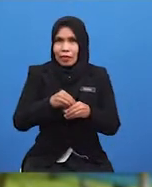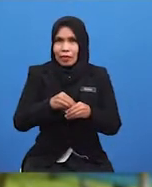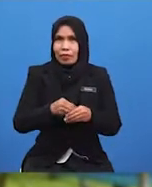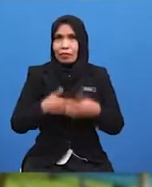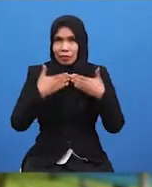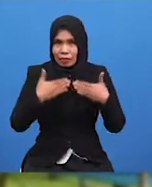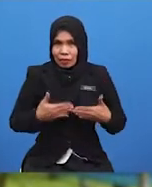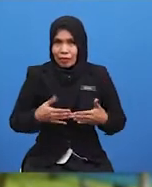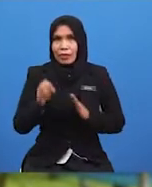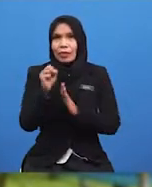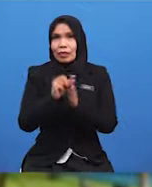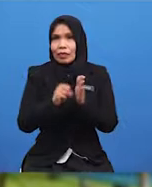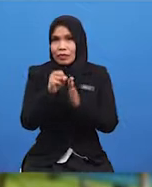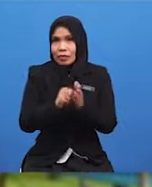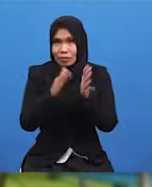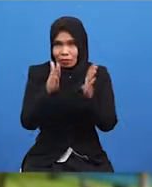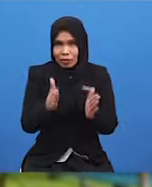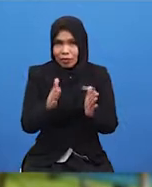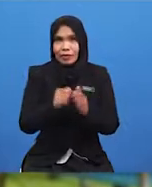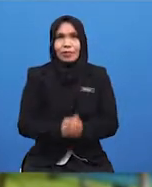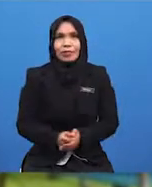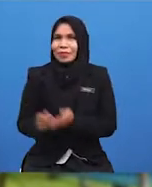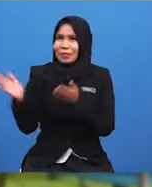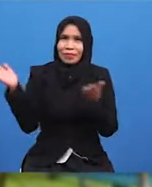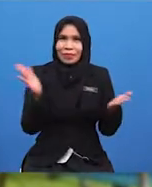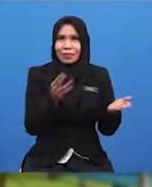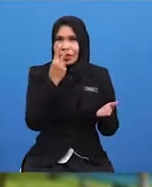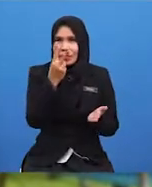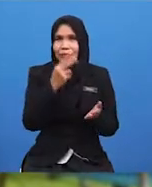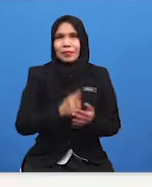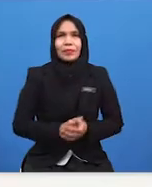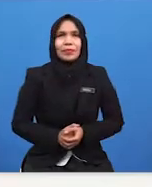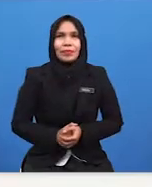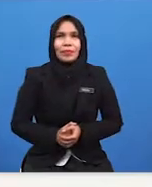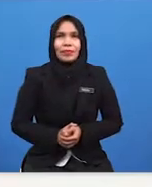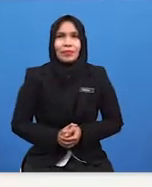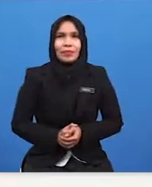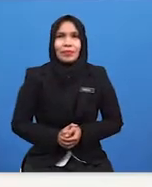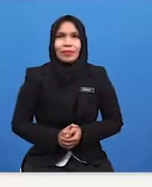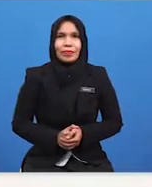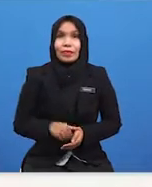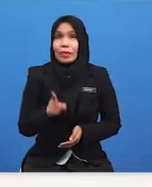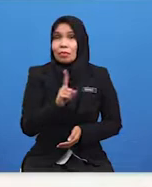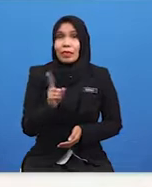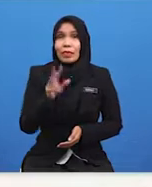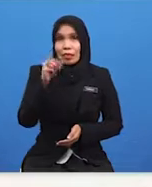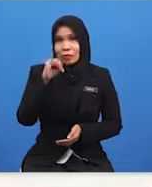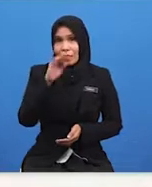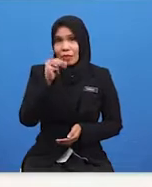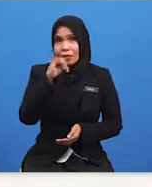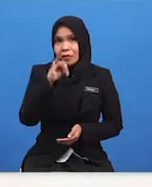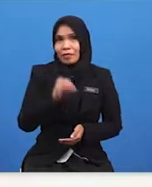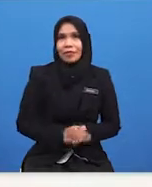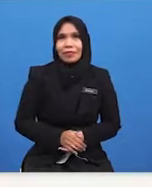Ayo kita lihat cara menghormati yang seterusnya di mana Mimi Mimi